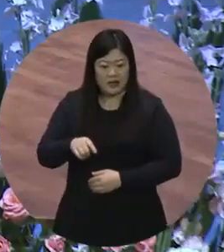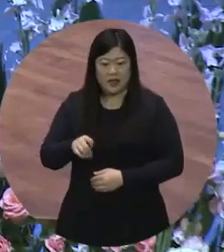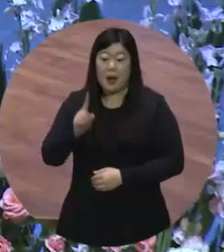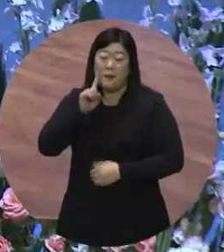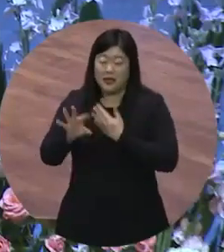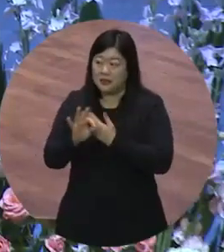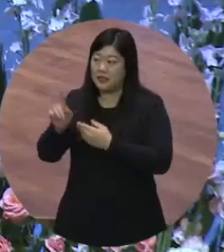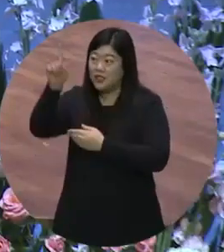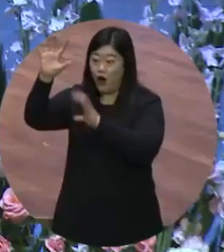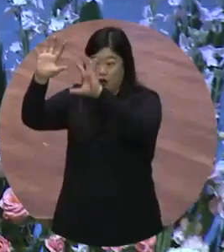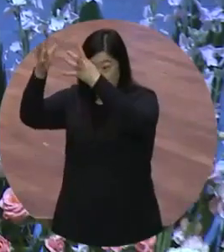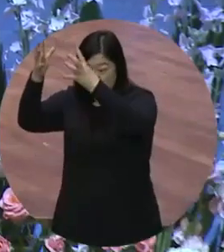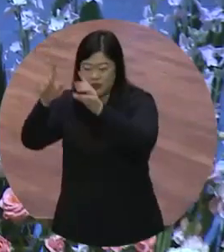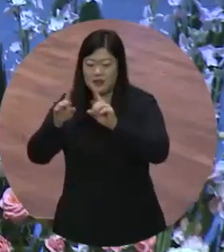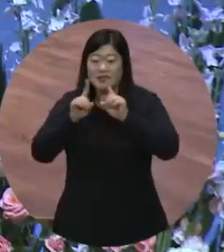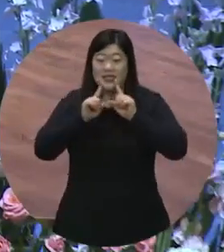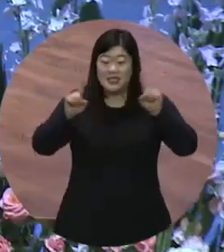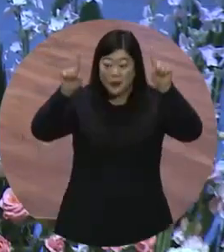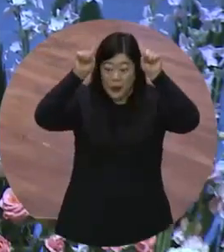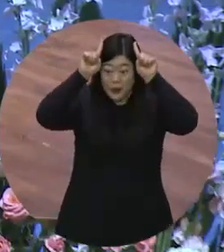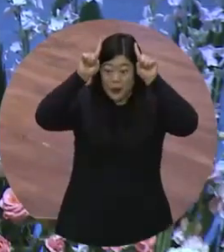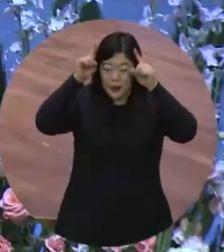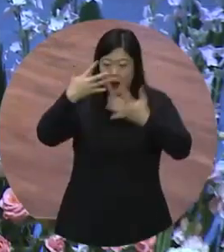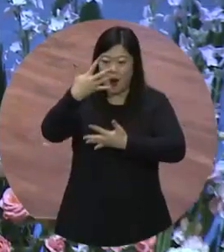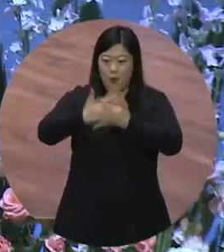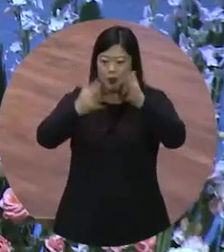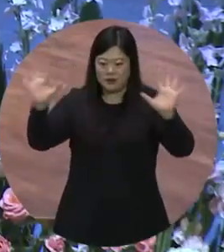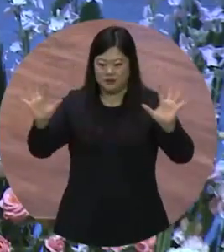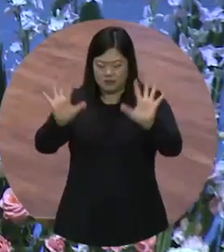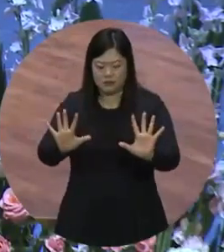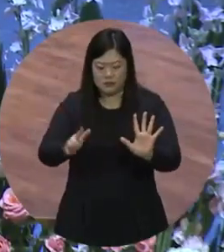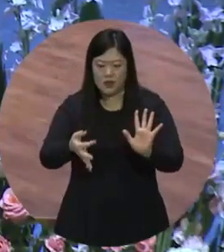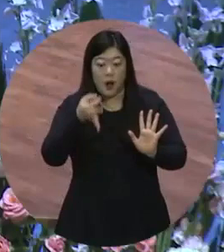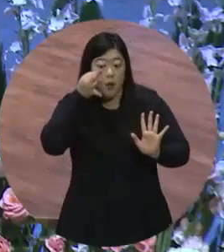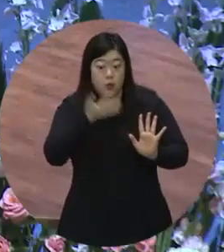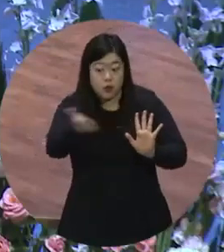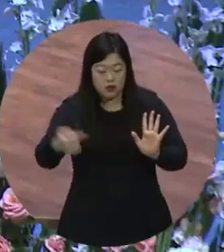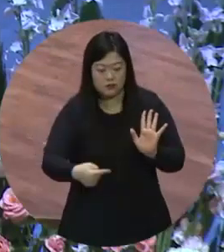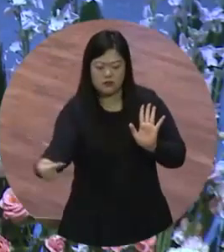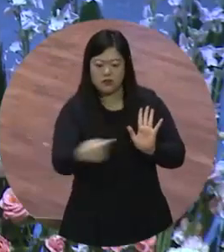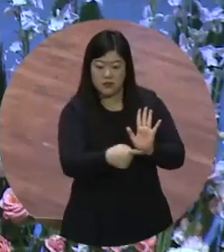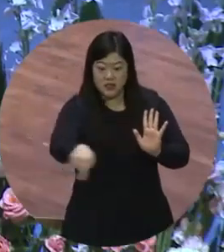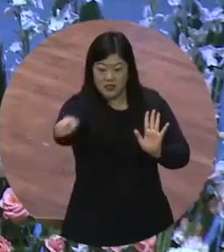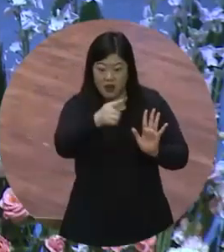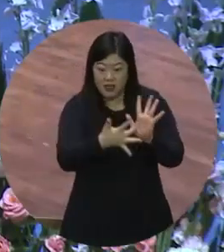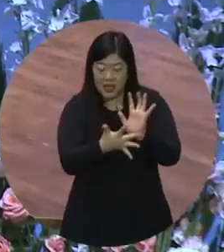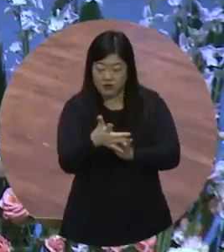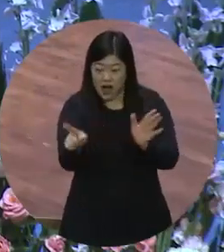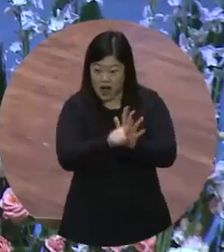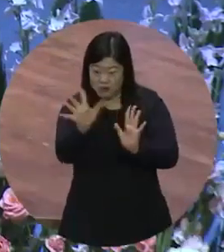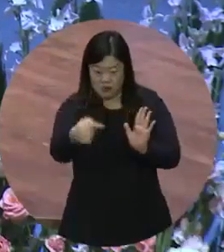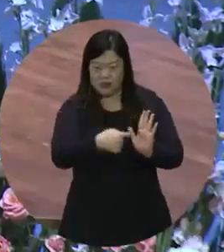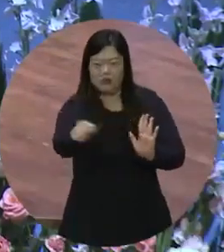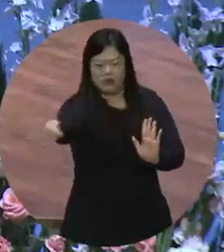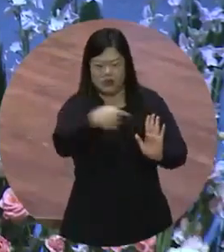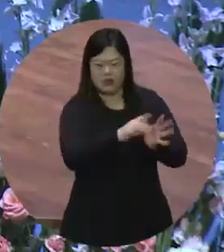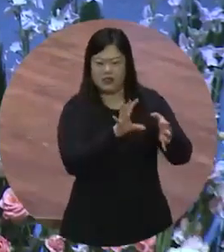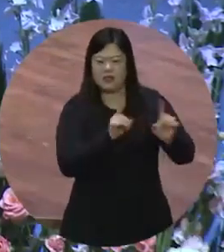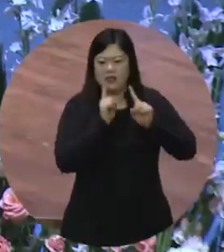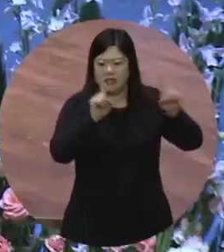하면 끝날 텐데 참 취미도 고상하세요. 꼭 전도라는 성경이 뭐라